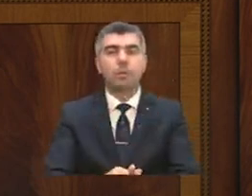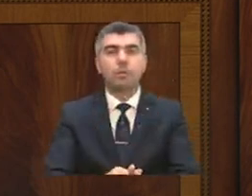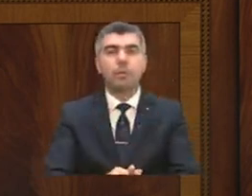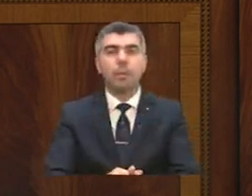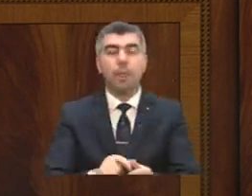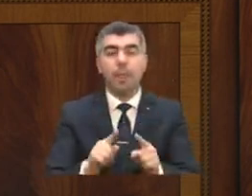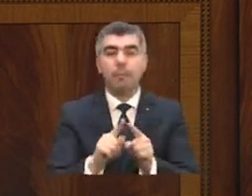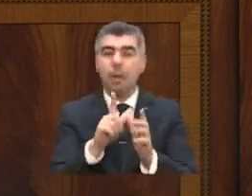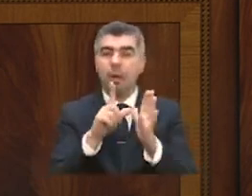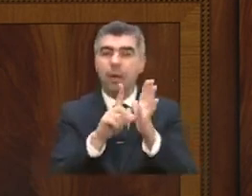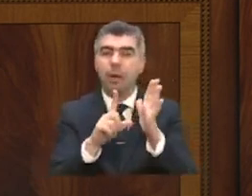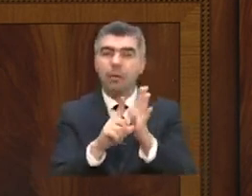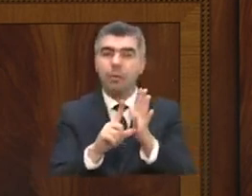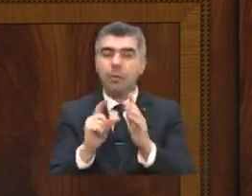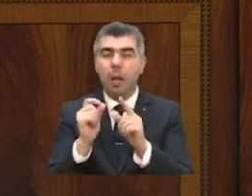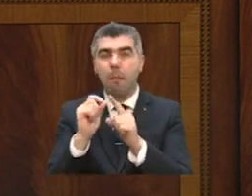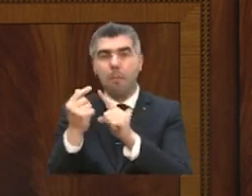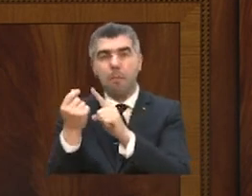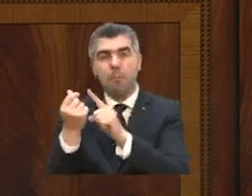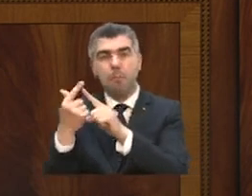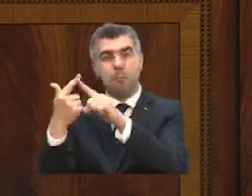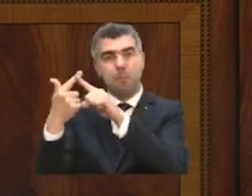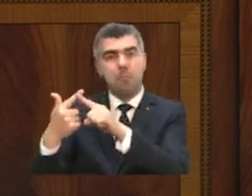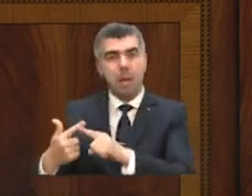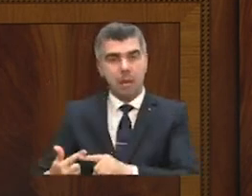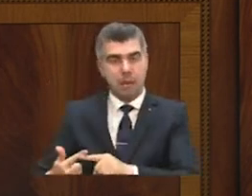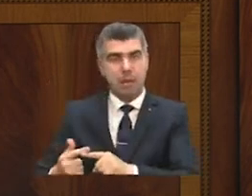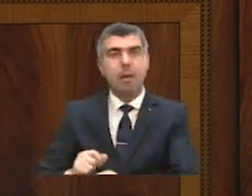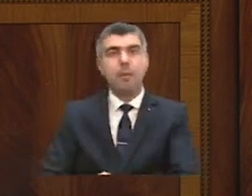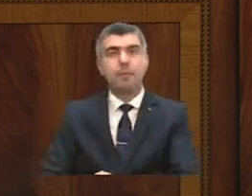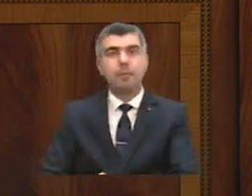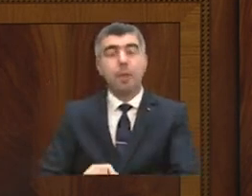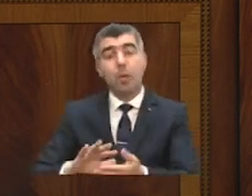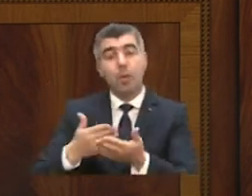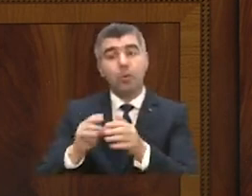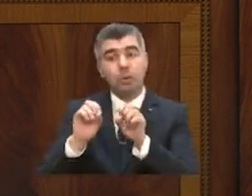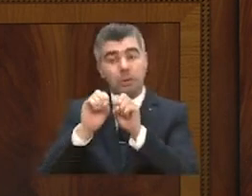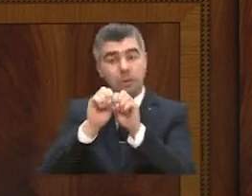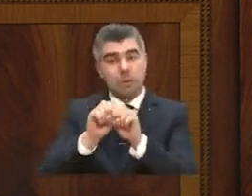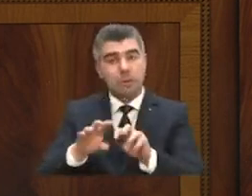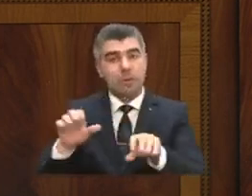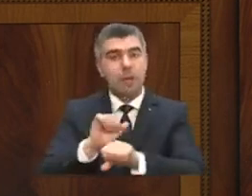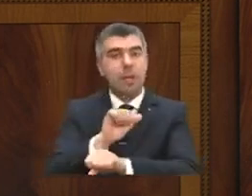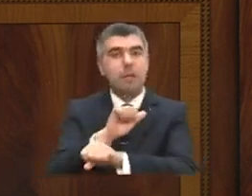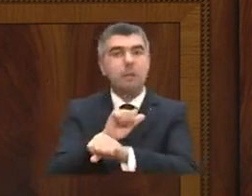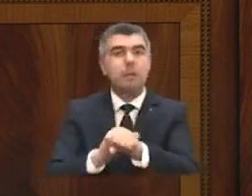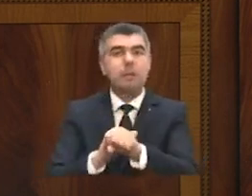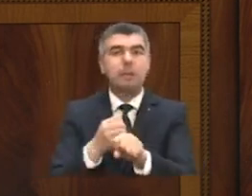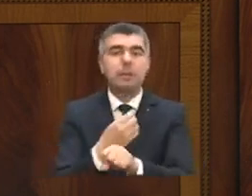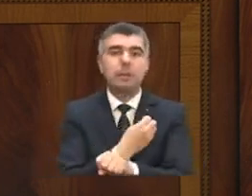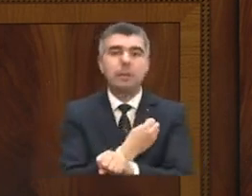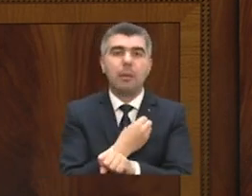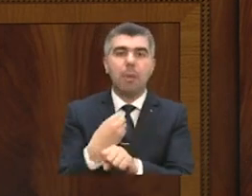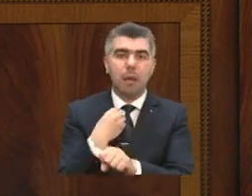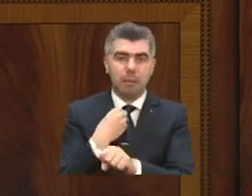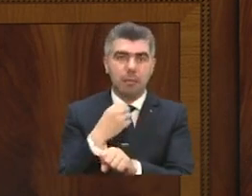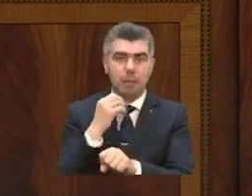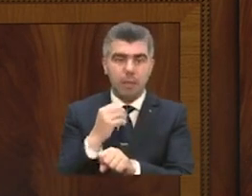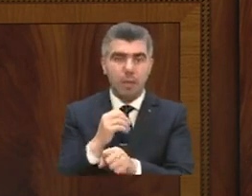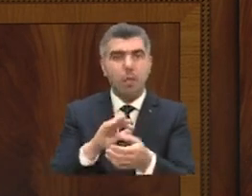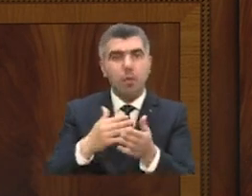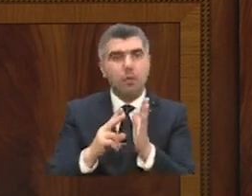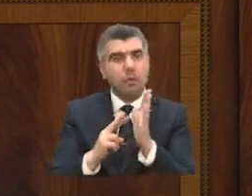في إطار قانون المالية، والتي يأتي على رأسها تعميم الحماية الاجتماعية الذي عرف تقدما كبيرا في